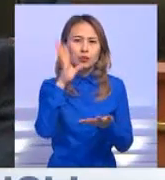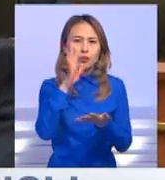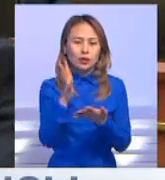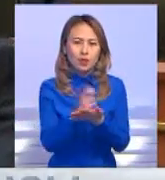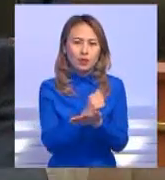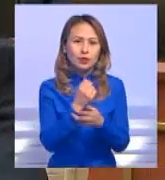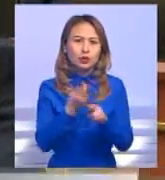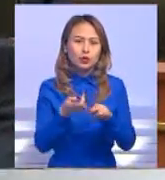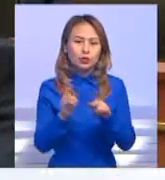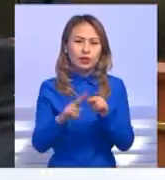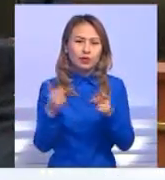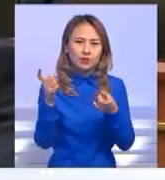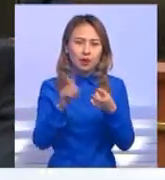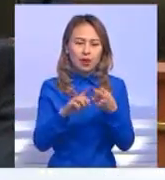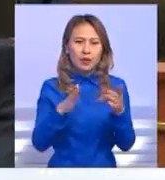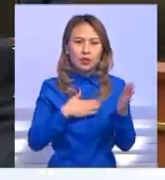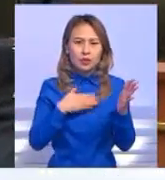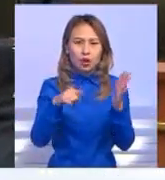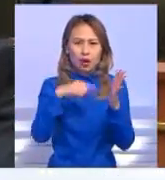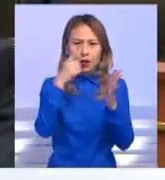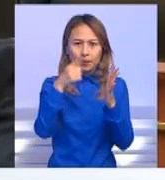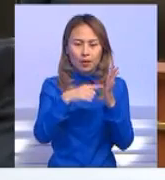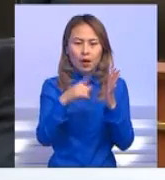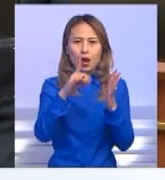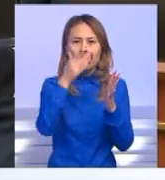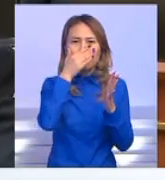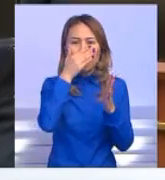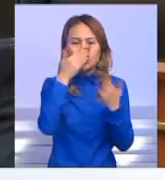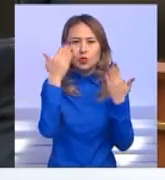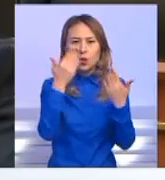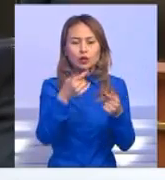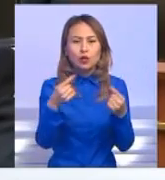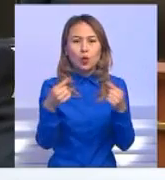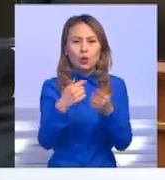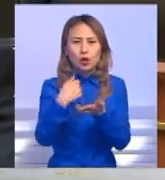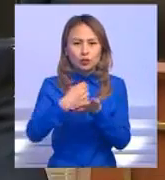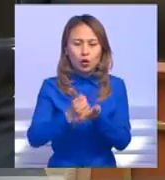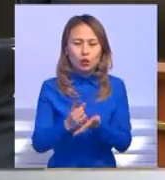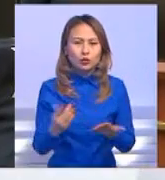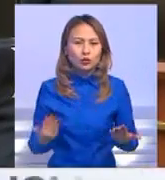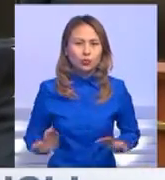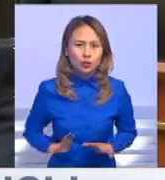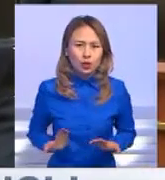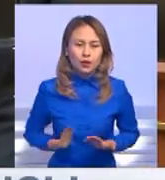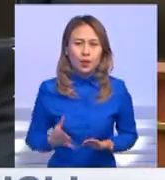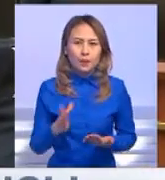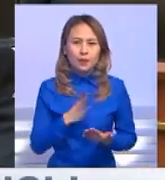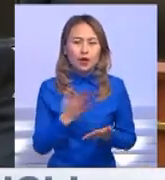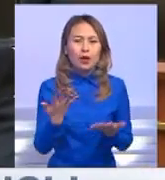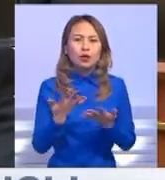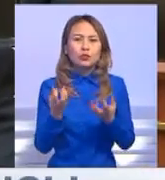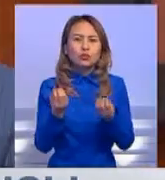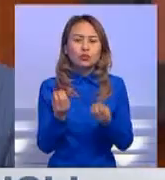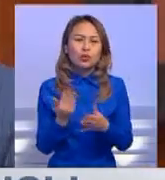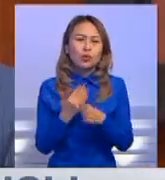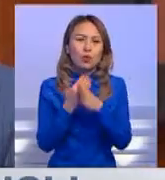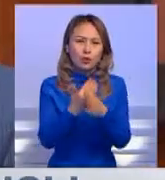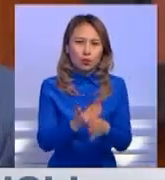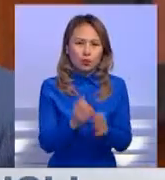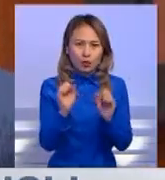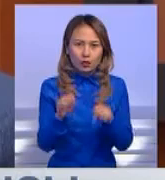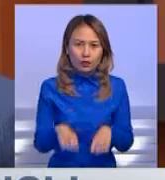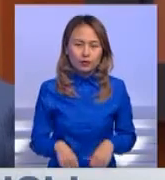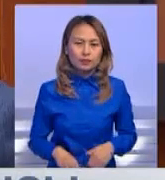табылады. Осыған орай менің сұрағым. Ауғанстандағы тұрақтылықты ұстап тұруға біздің еліміз тағы қандай көмектер көрсетіп жатыр?